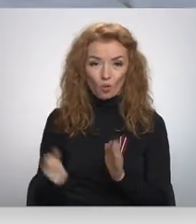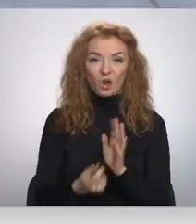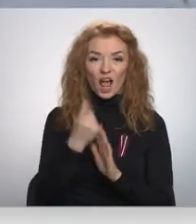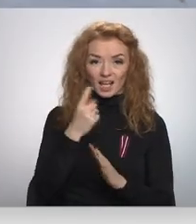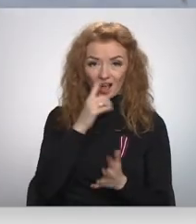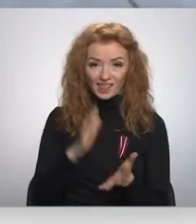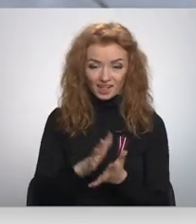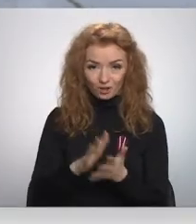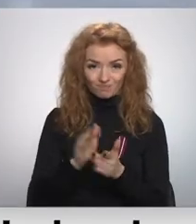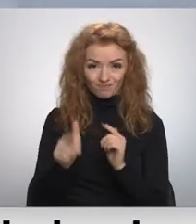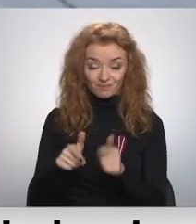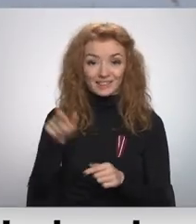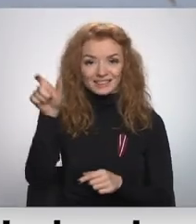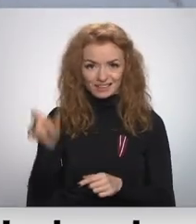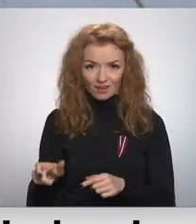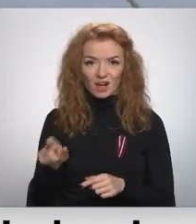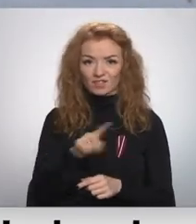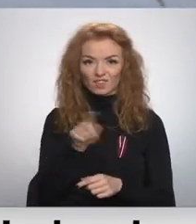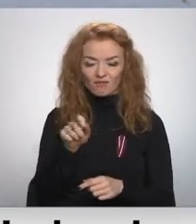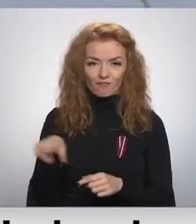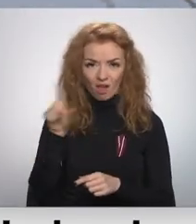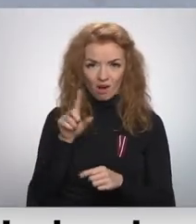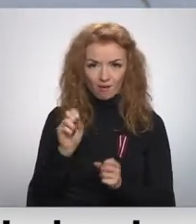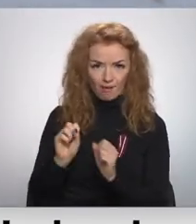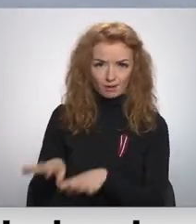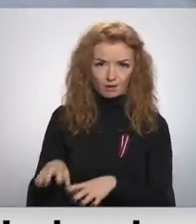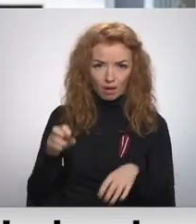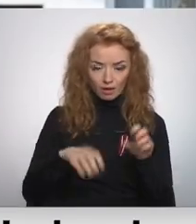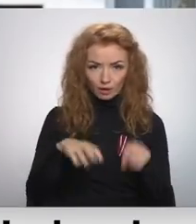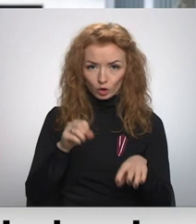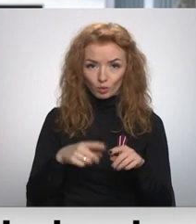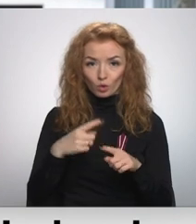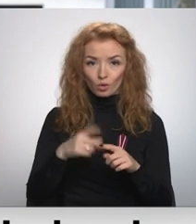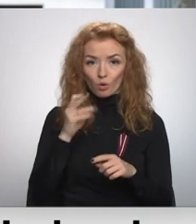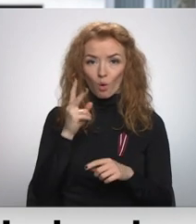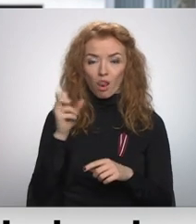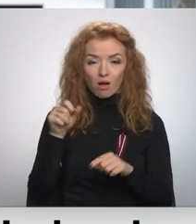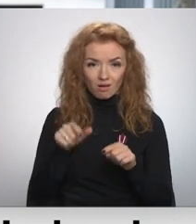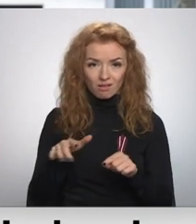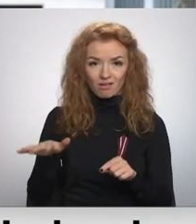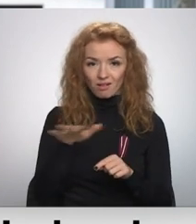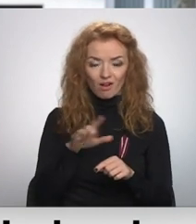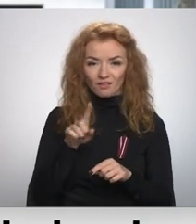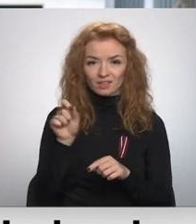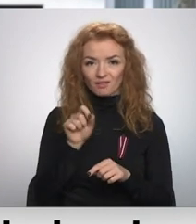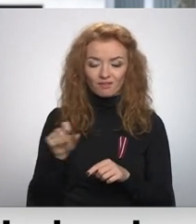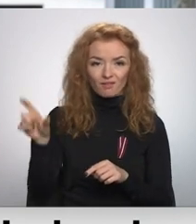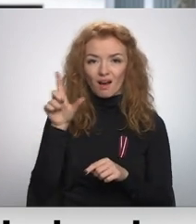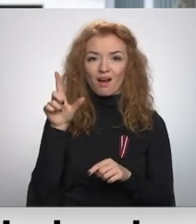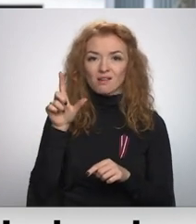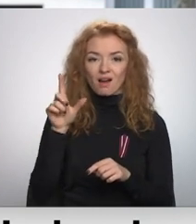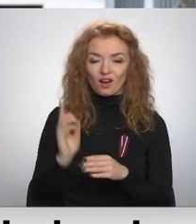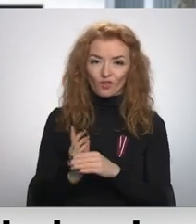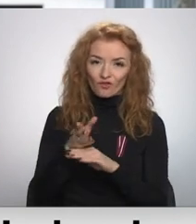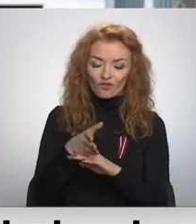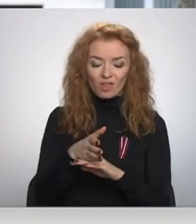tad tieši cilvēks ir tas, kurš atstājais sevs atkritumus, un mēs zinām, ka Kolka ir viens no šiem te magnētiem, šiem te